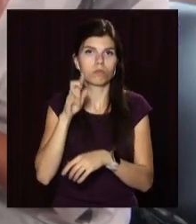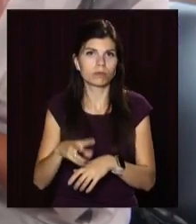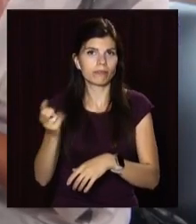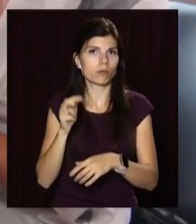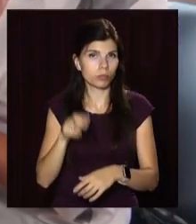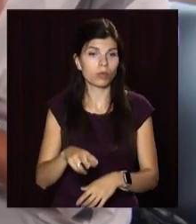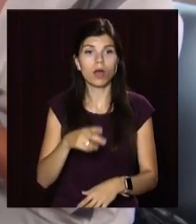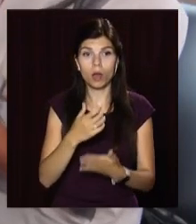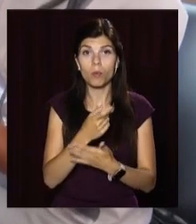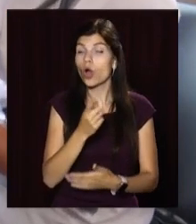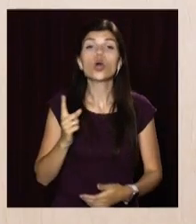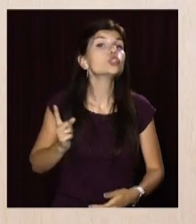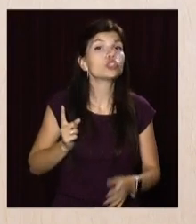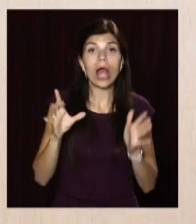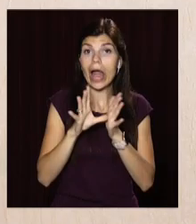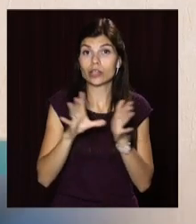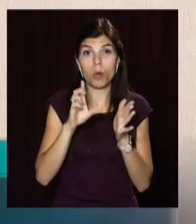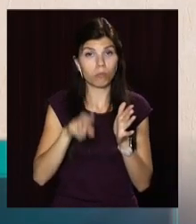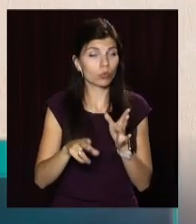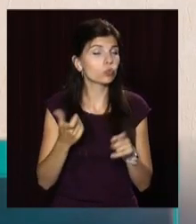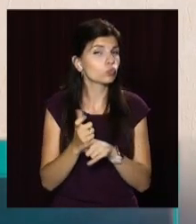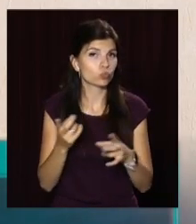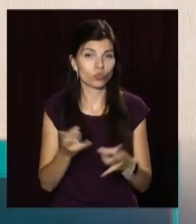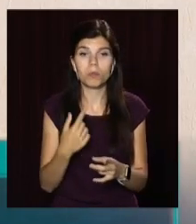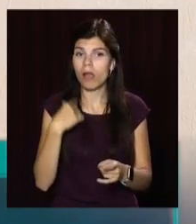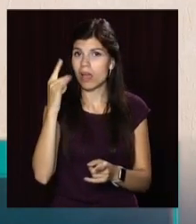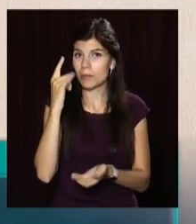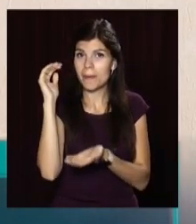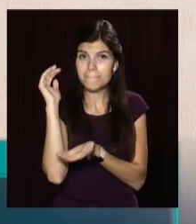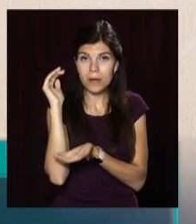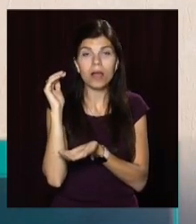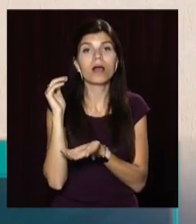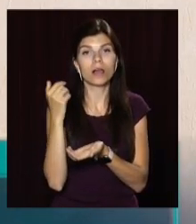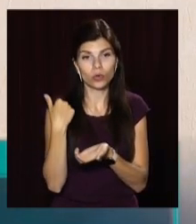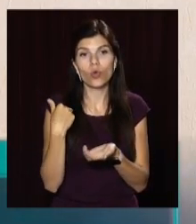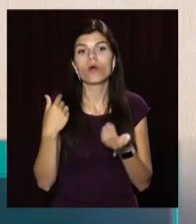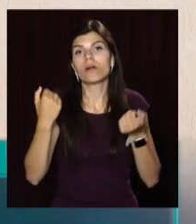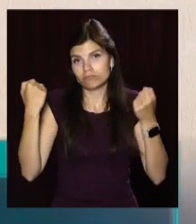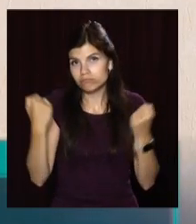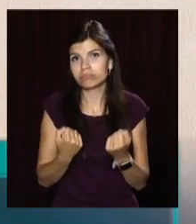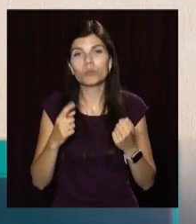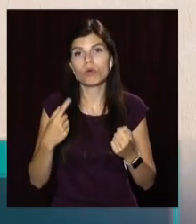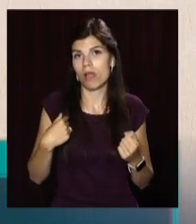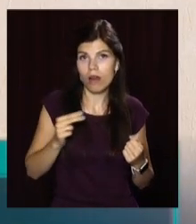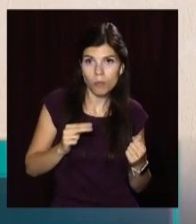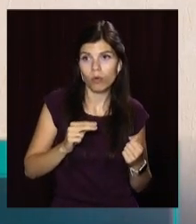лікарняний чекає з нетерпінням. Ну, от у мене як маленький ребенок, поэтому мені приходиться брати, так як ну, я